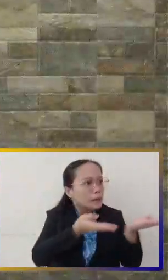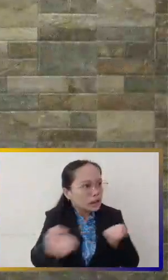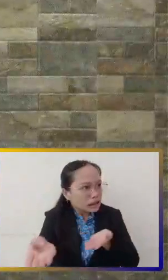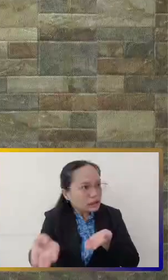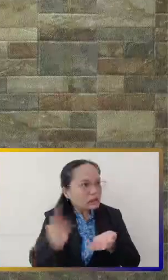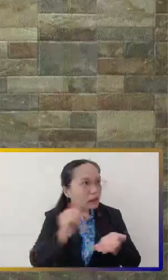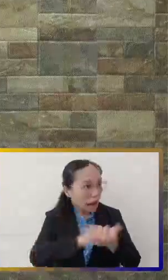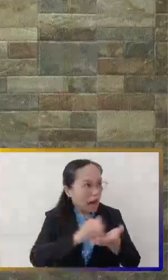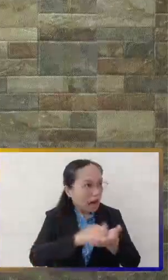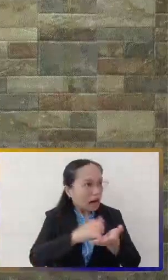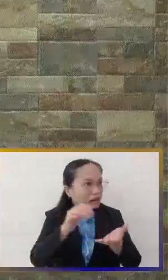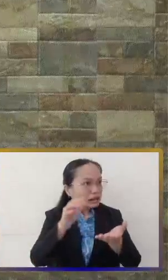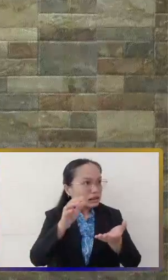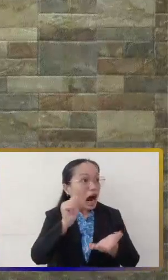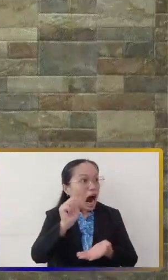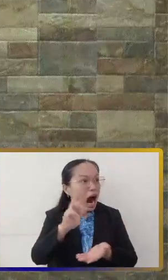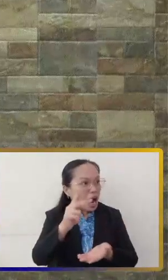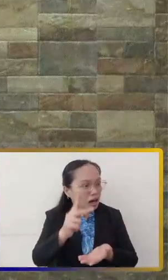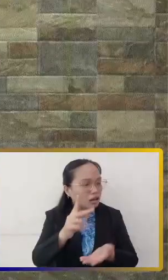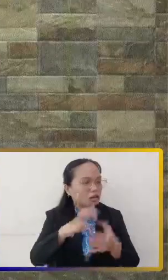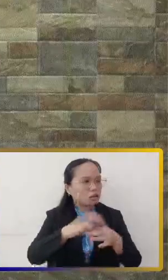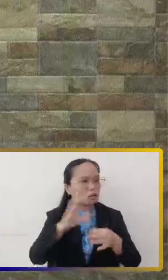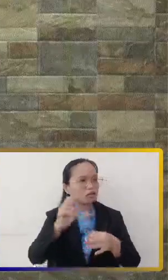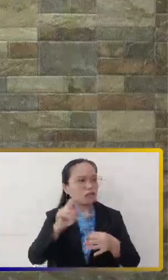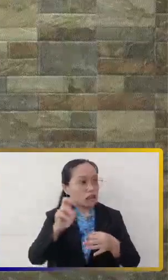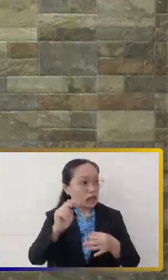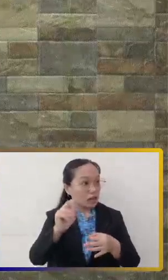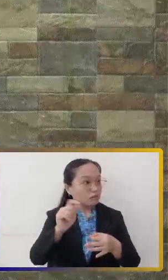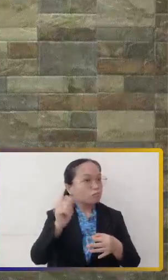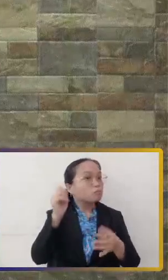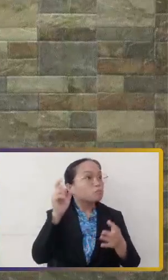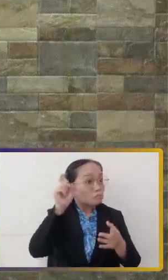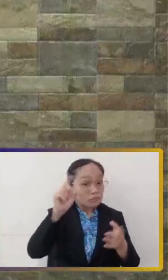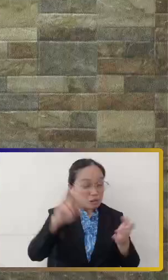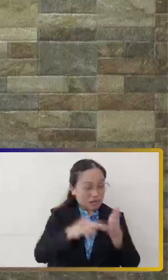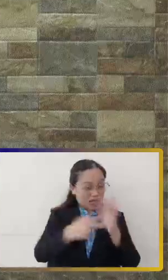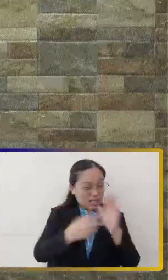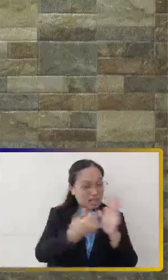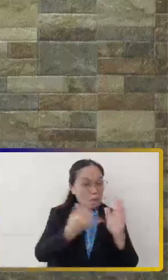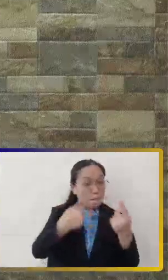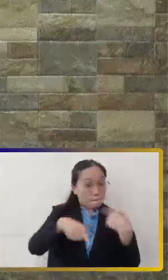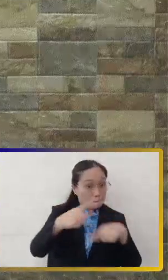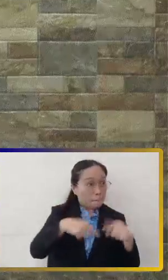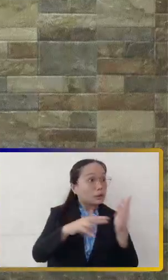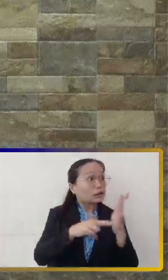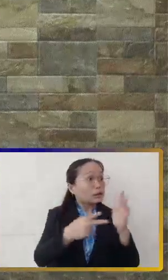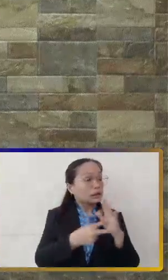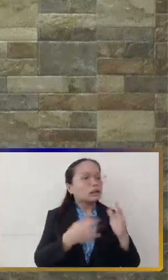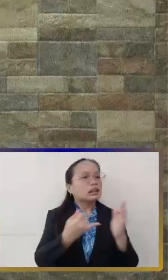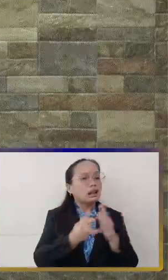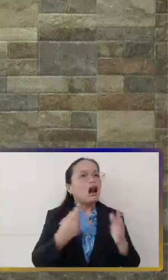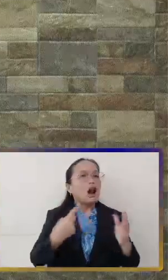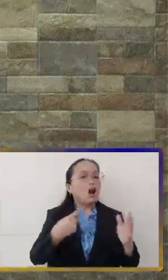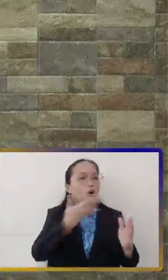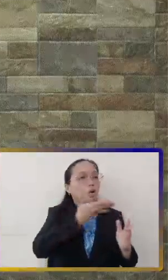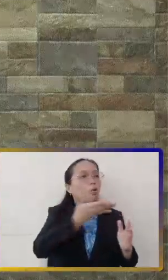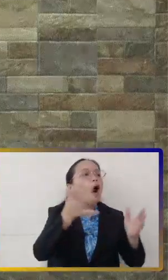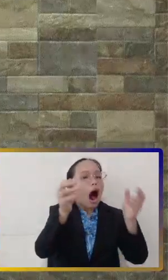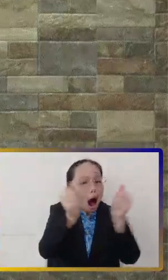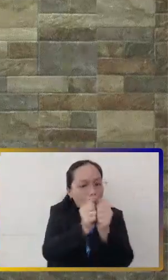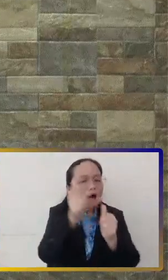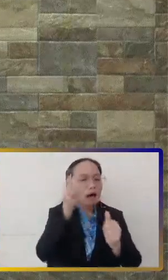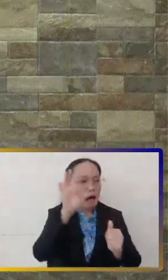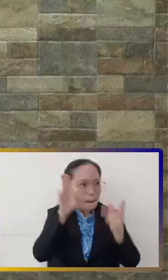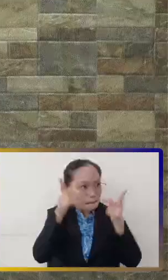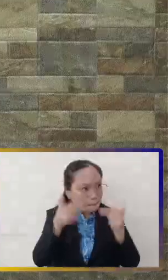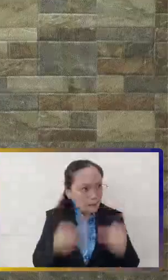na yung Ark of the Covenant ay yung presensya ng Diyos. Yun lagi ang nagpapahayag ng presensya ng Diyos.